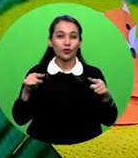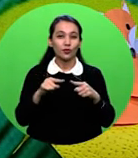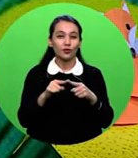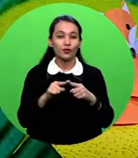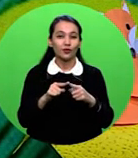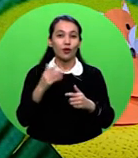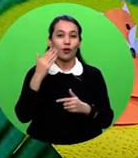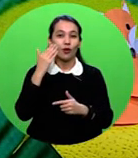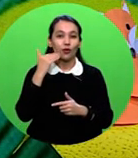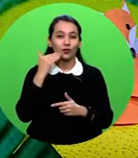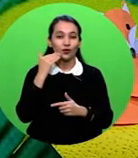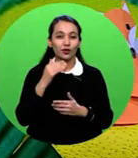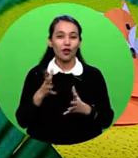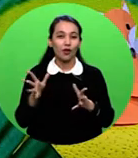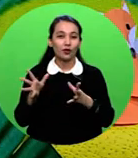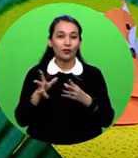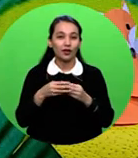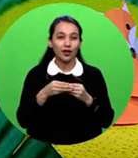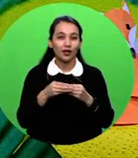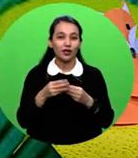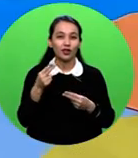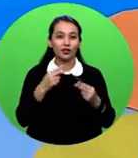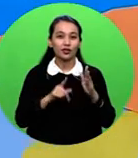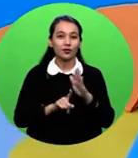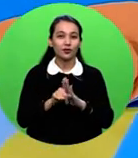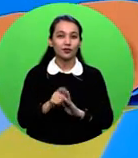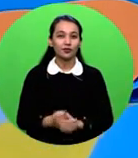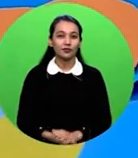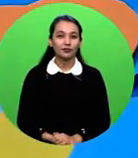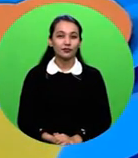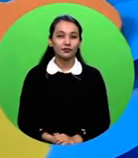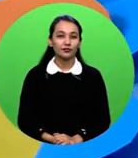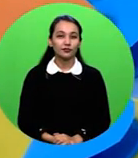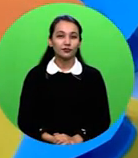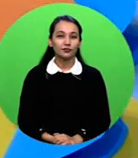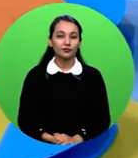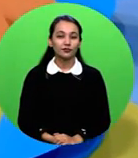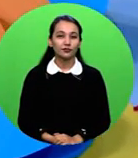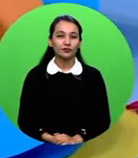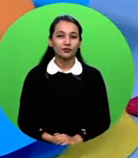shaklini chizish bu juda ham oson. Qani birgalikda chizamiz.